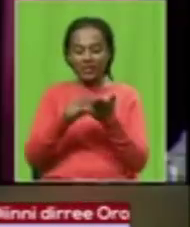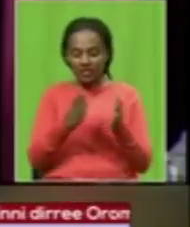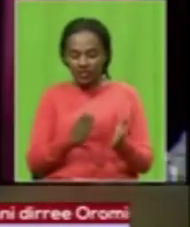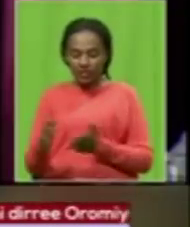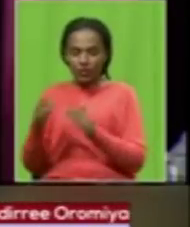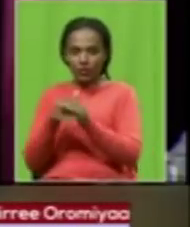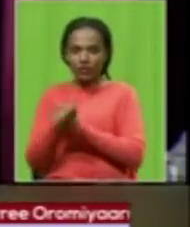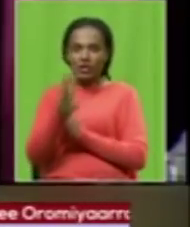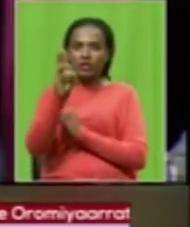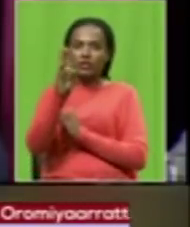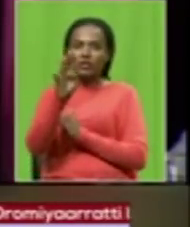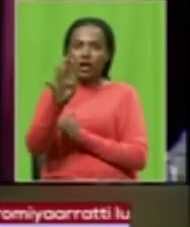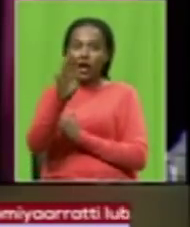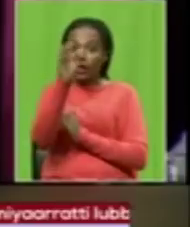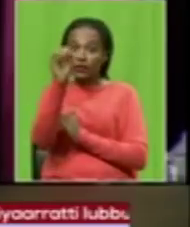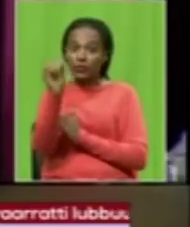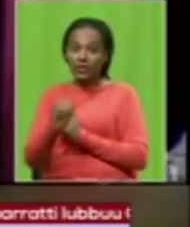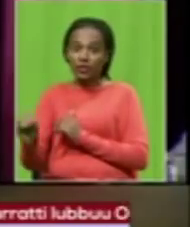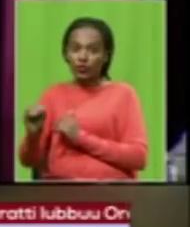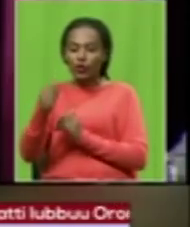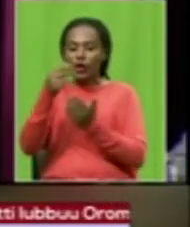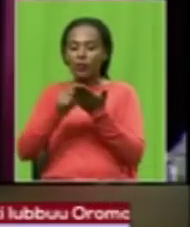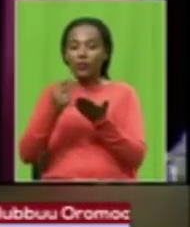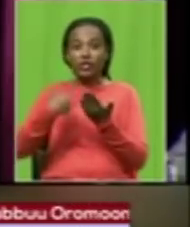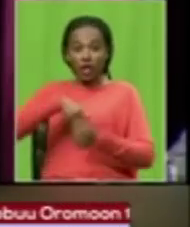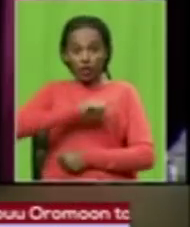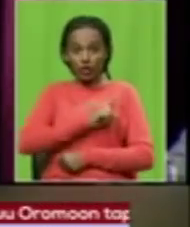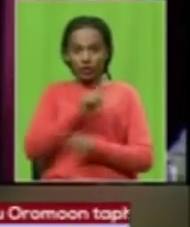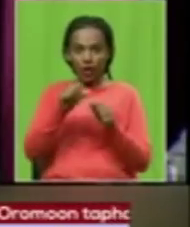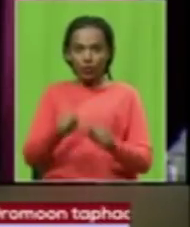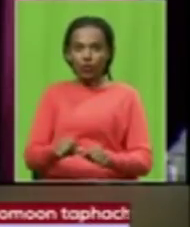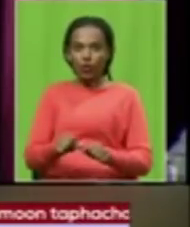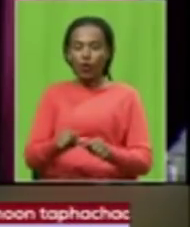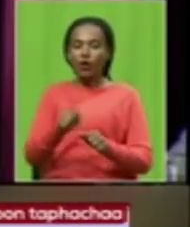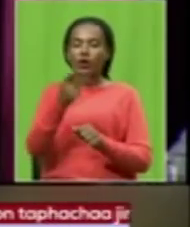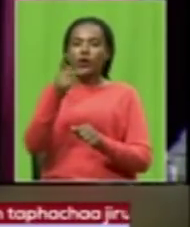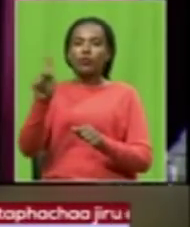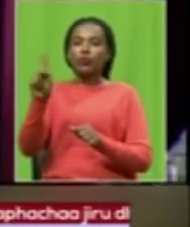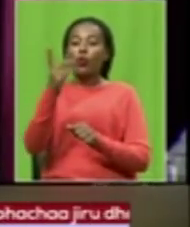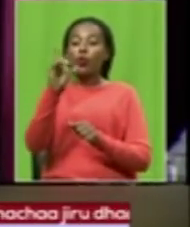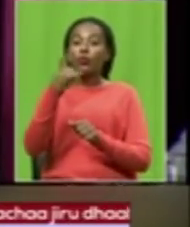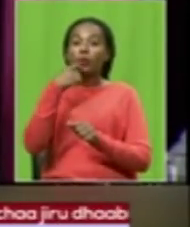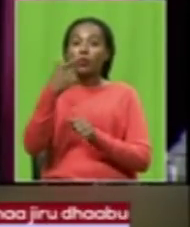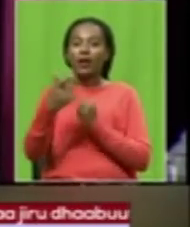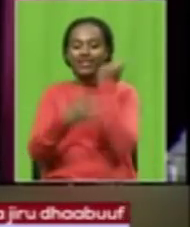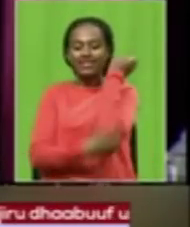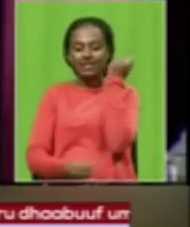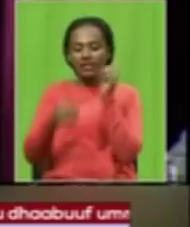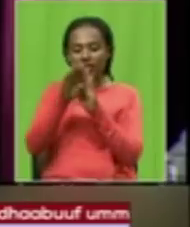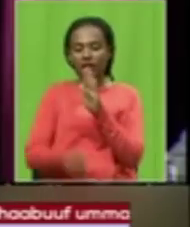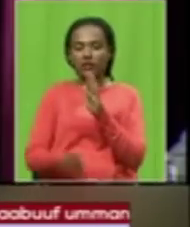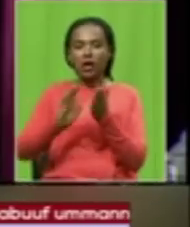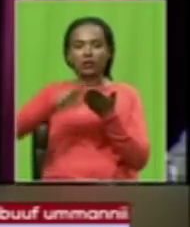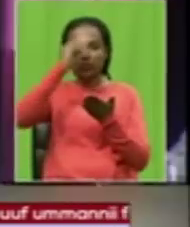Abiy. 64% baajataachin yemmiwulaw proopur bamiibbaalu dahinnat qinnasaa laayi na. Baajatni keenya